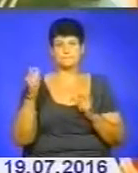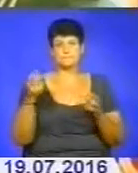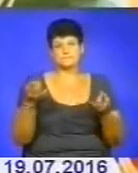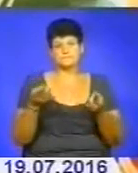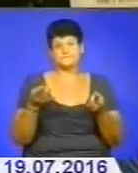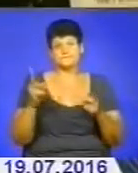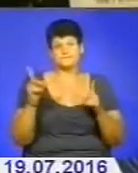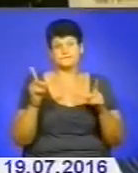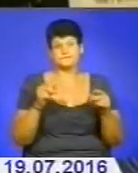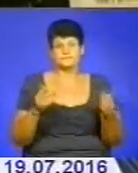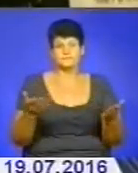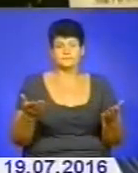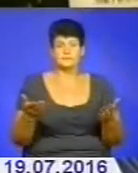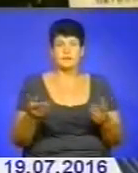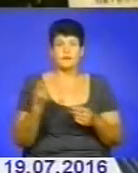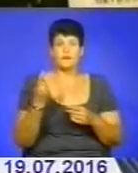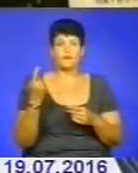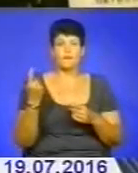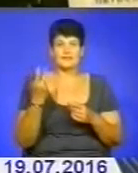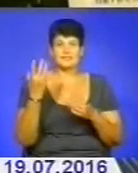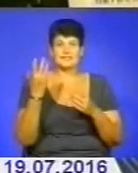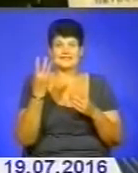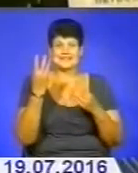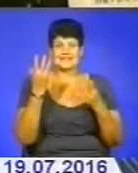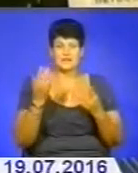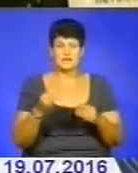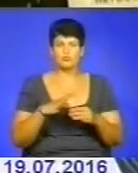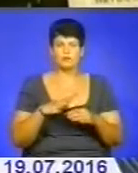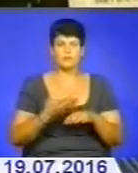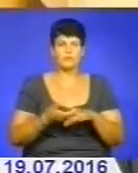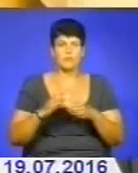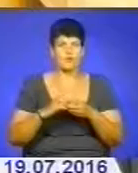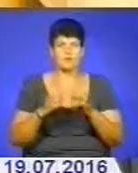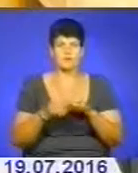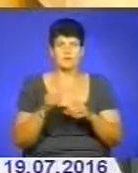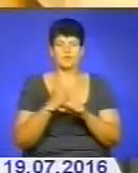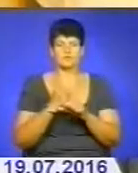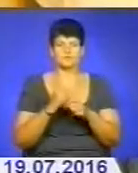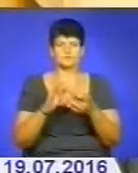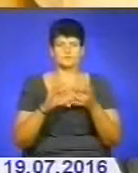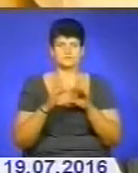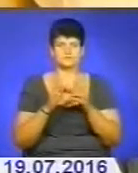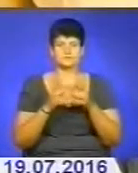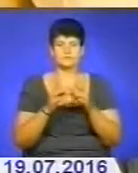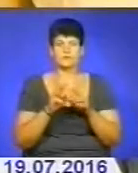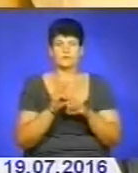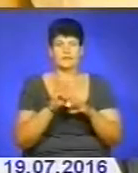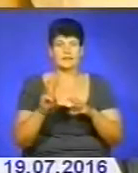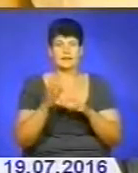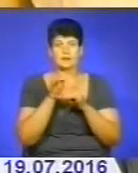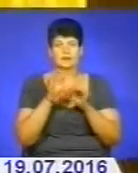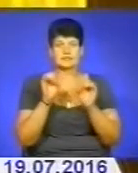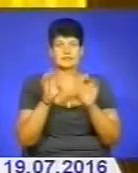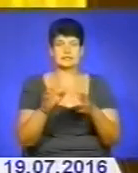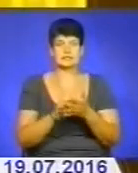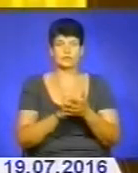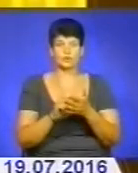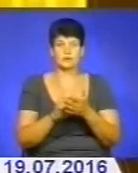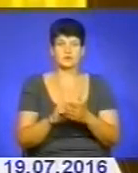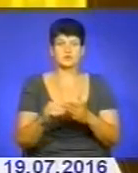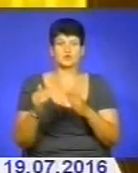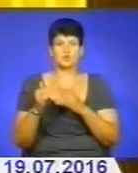прийшлося їхати. Вже в перші три дні вступної кампанії були суттєві збої в роботі сервісу. Так, абітурієнти не могли подати документів ні з дому,